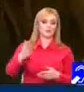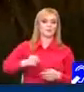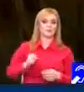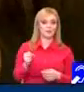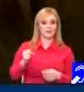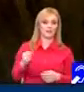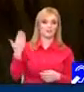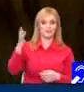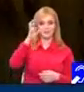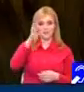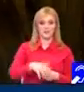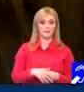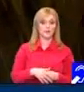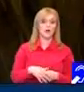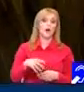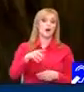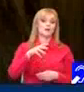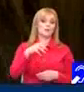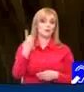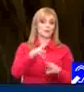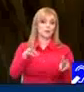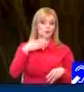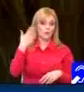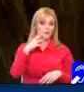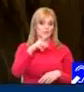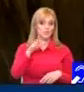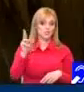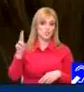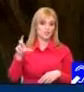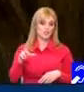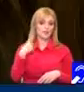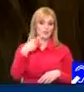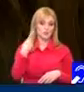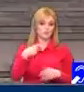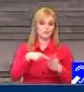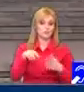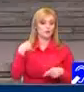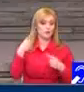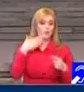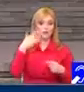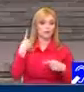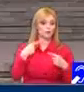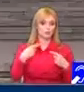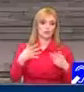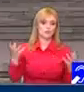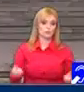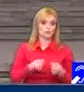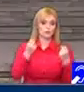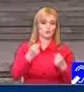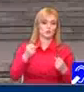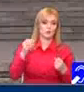nădejde al autorităților de la București. La rândul său, premierul român Viorica Dăncilă a menționat că România rămâne ferm angajată să